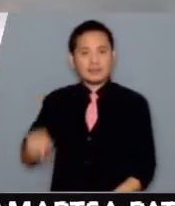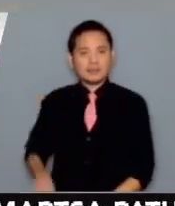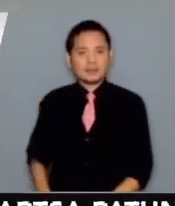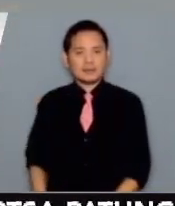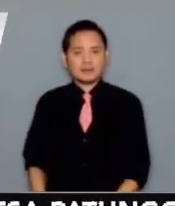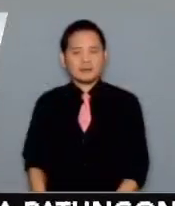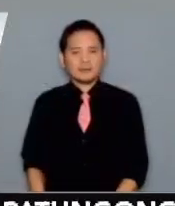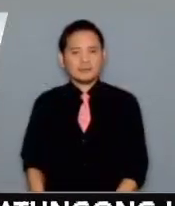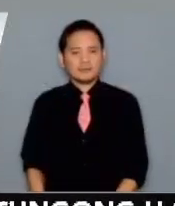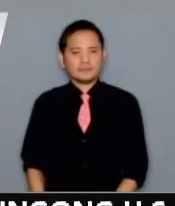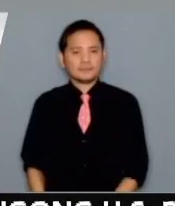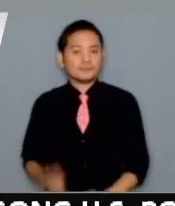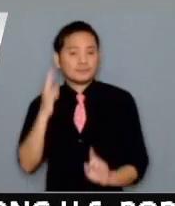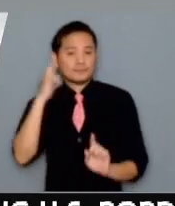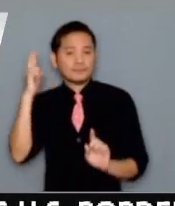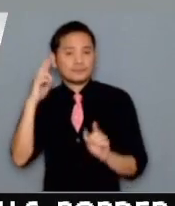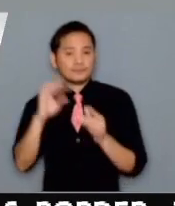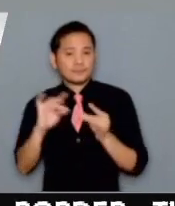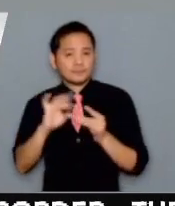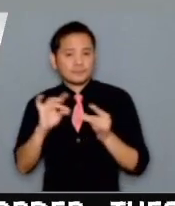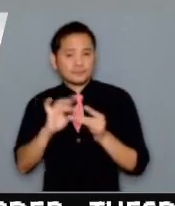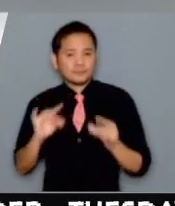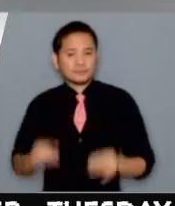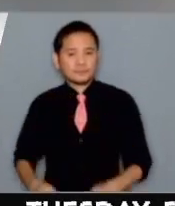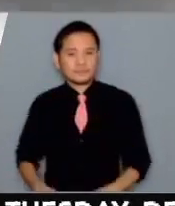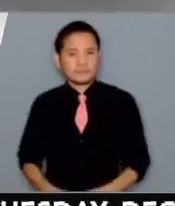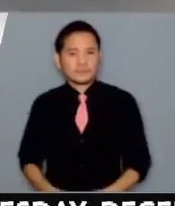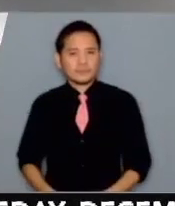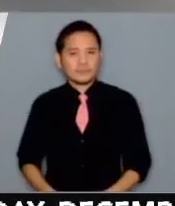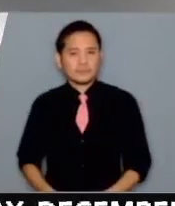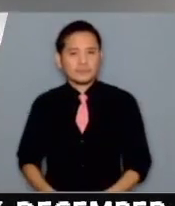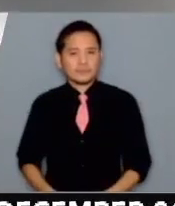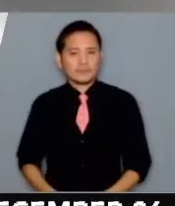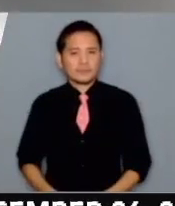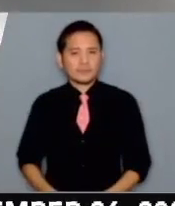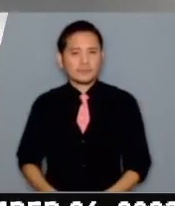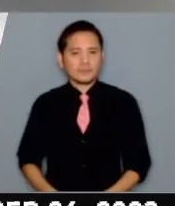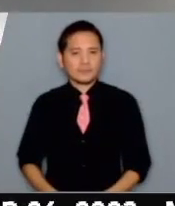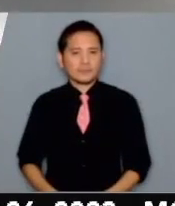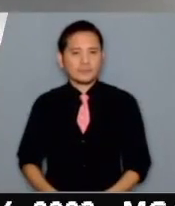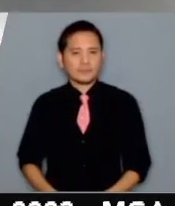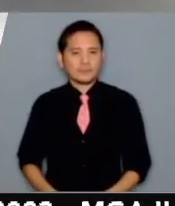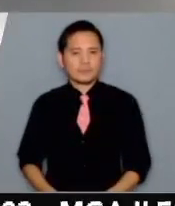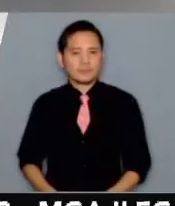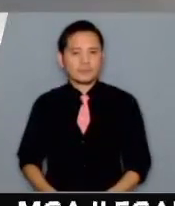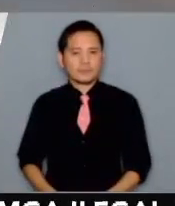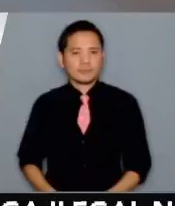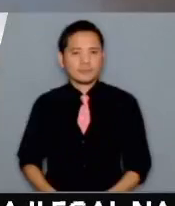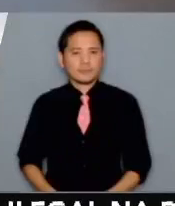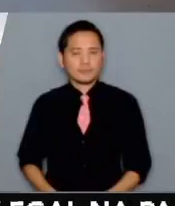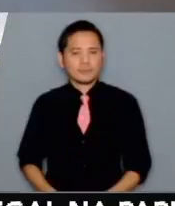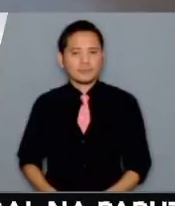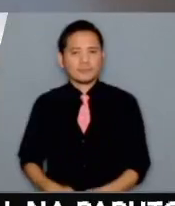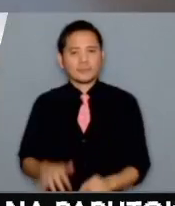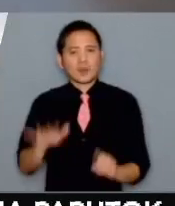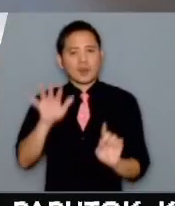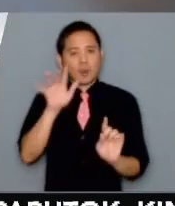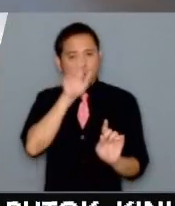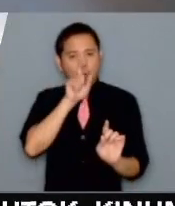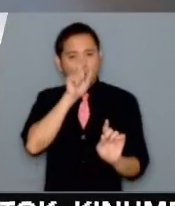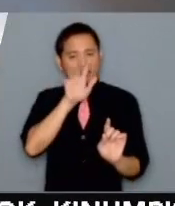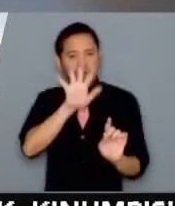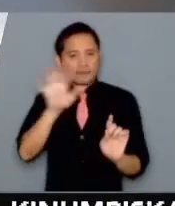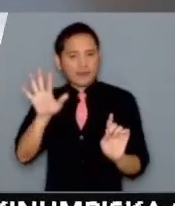Radio DZBB, pinagbantaan daw ng 55 taong gulang na suspect ang babaeng